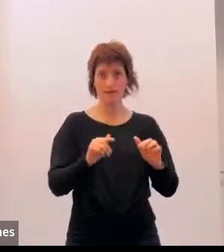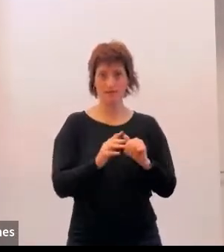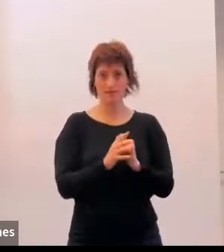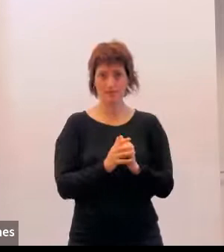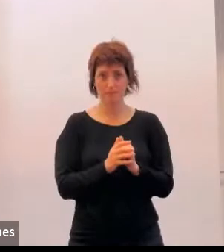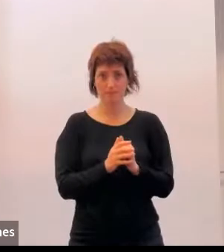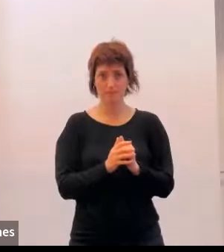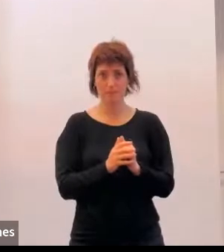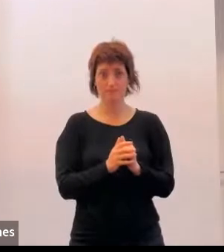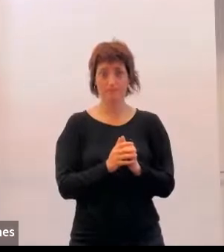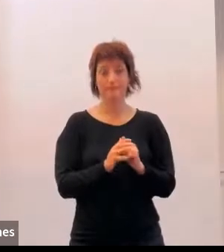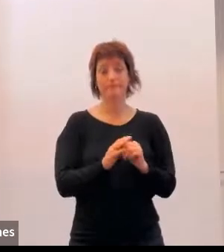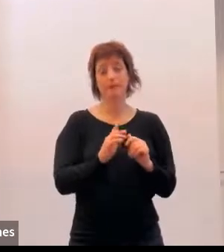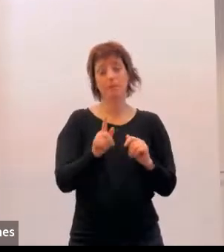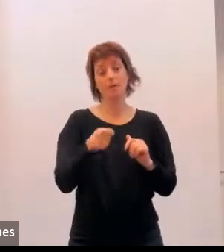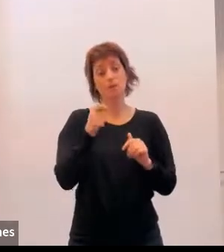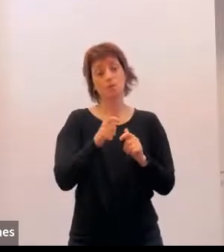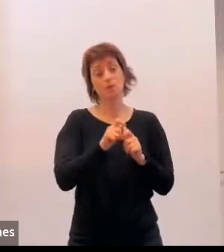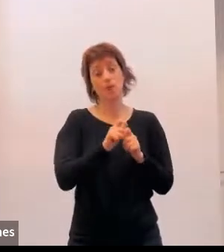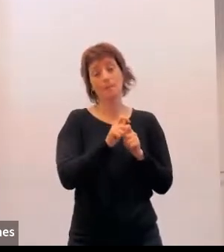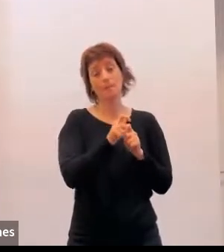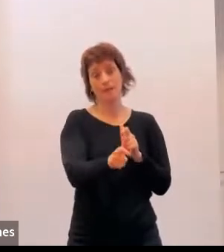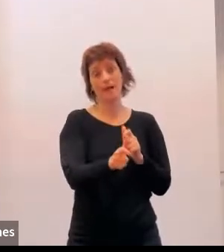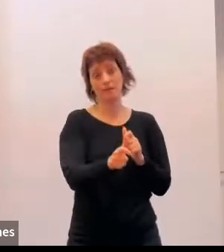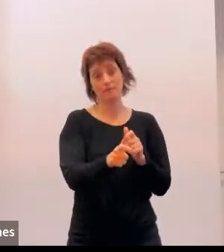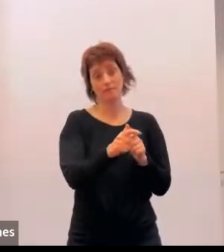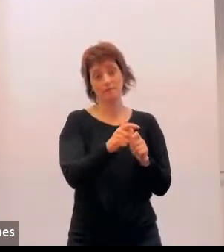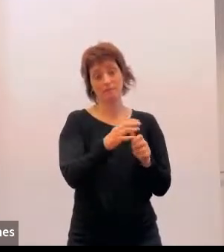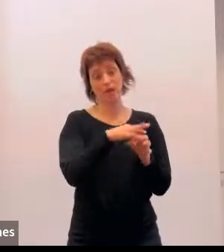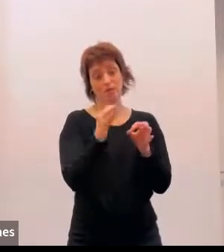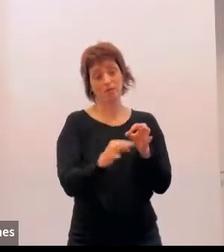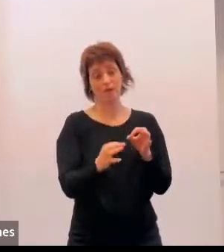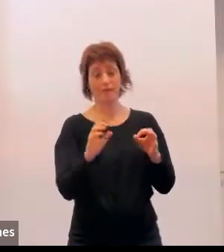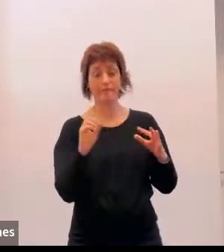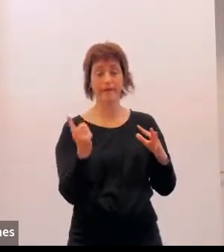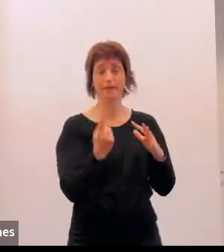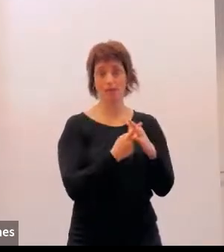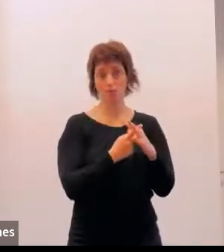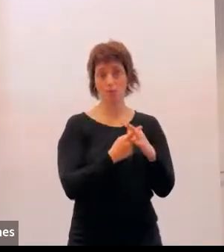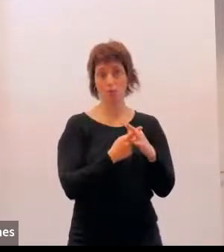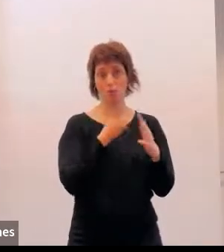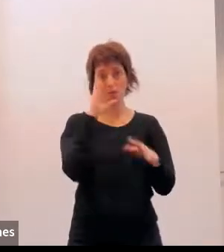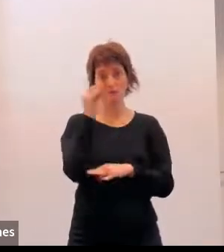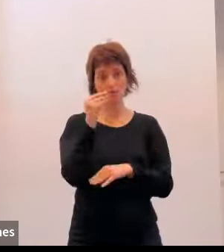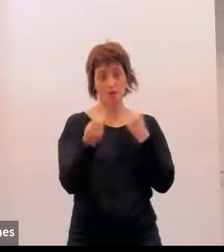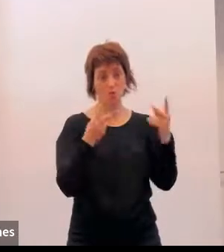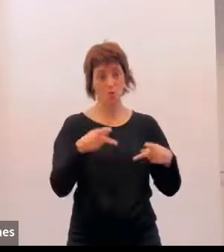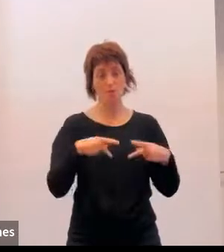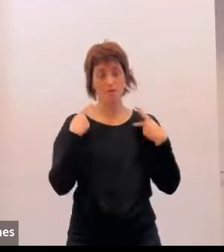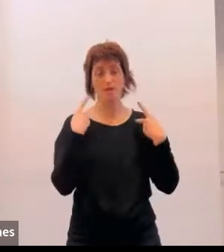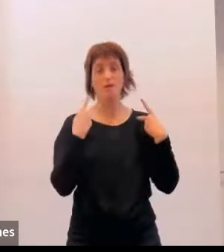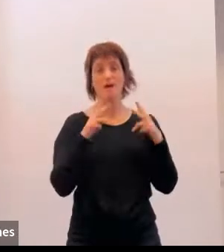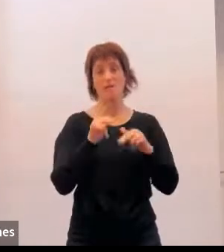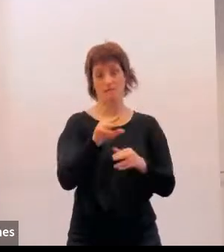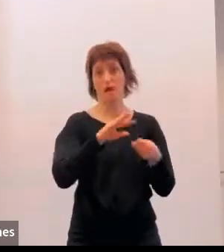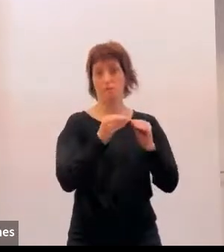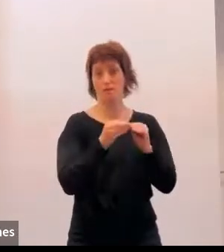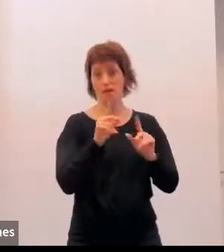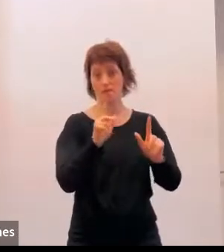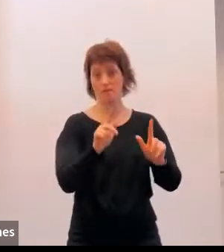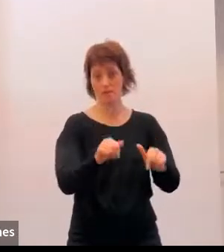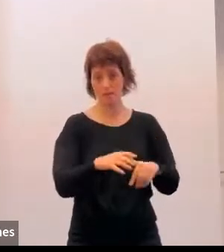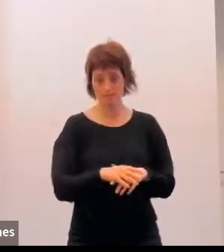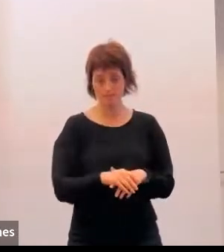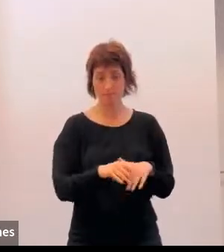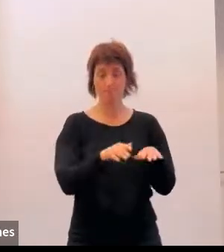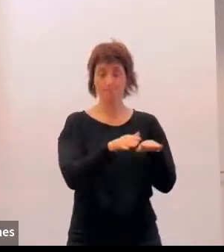et qui, bien sûr, auront des conséquences plus tard sur l'insertion professionnelle et sur la vie globale. Parallèlement à ce